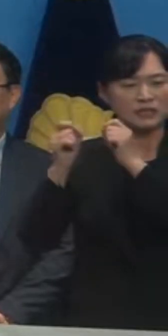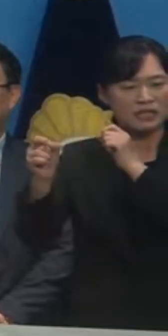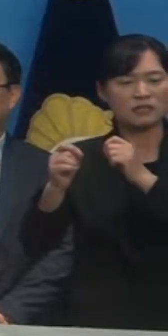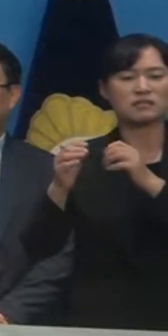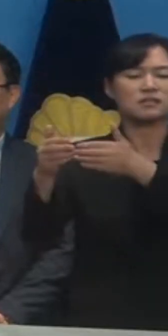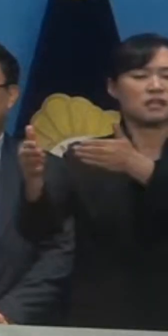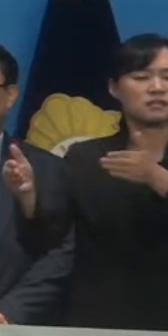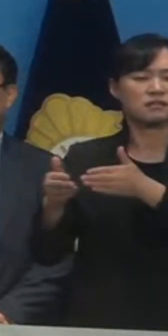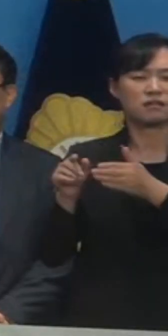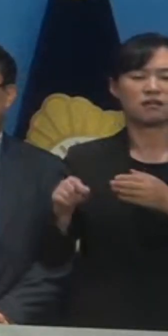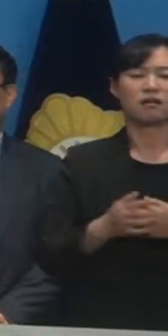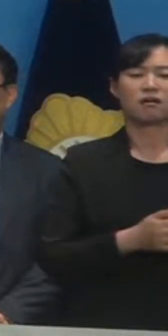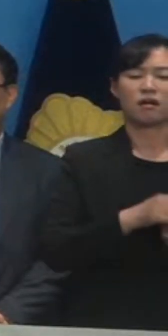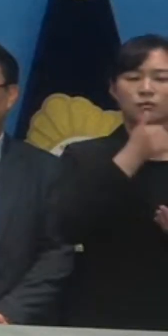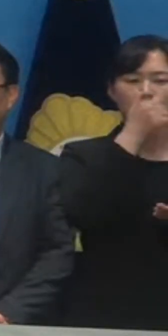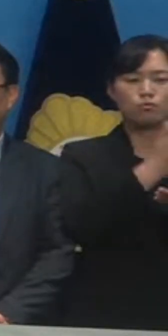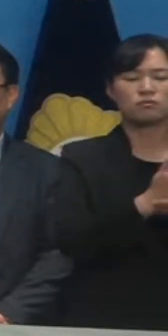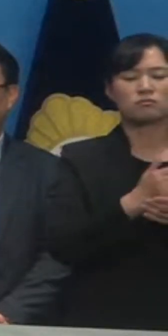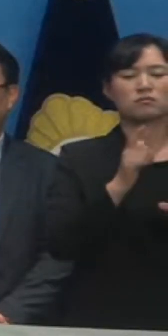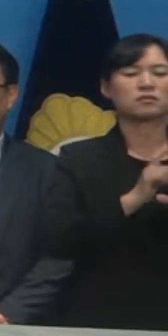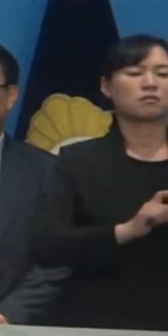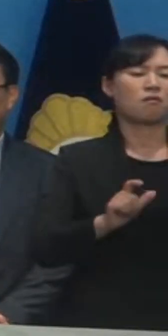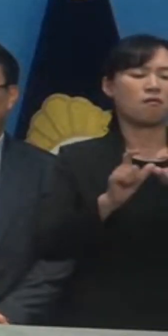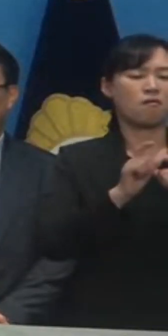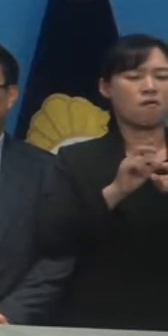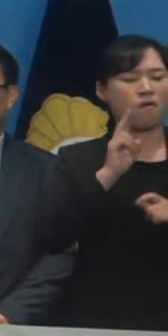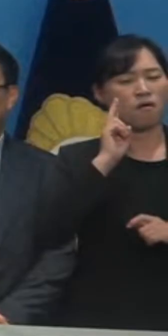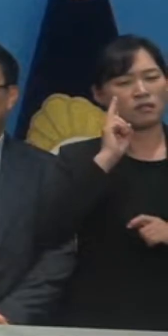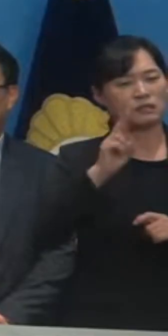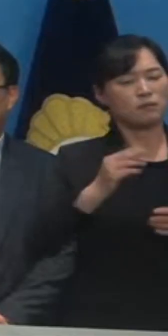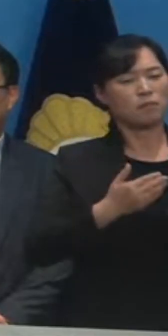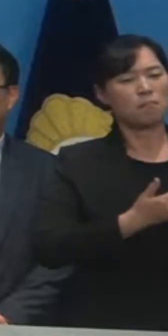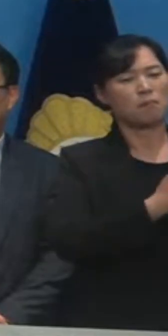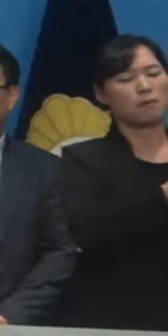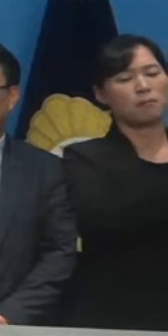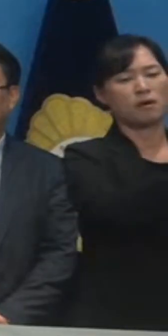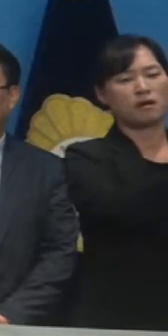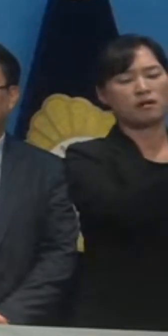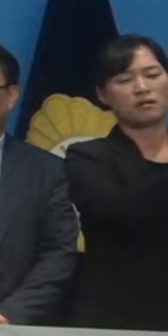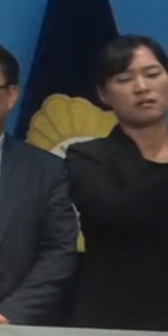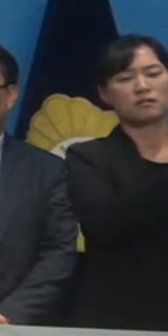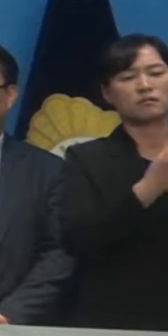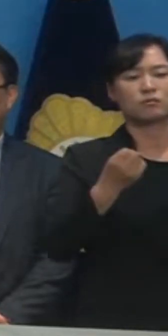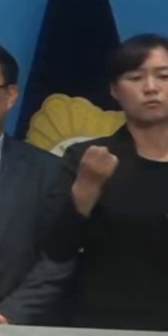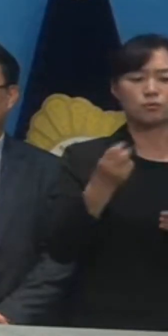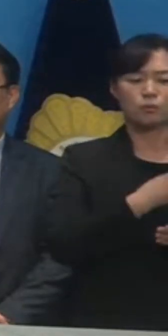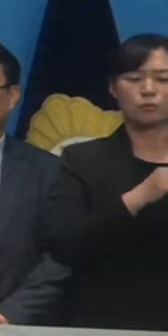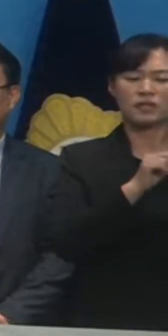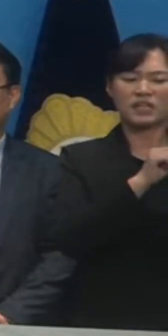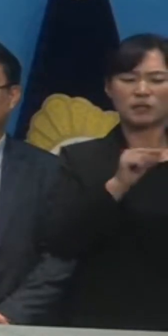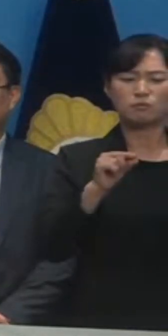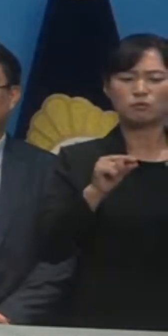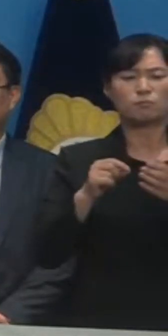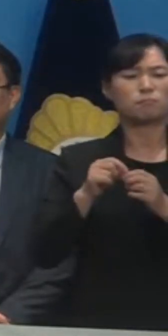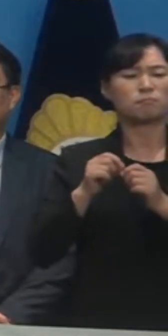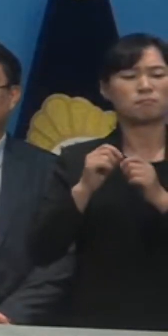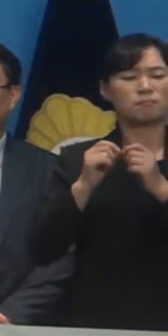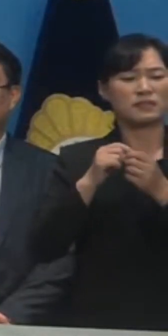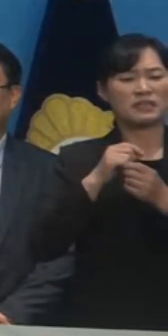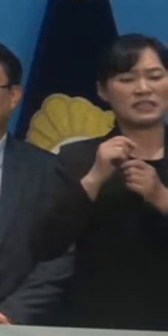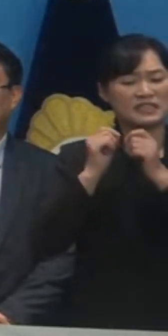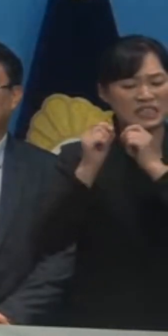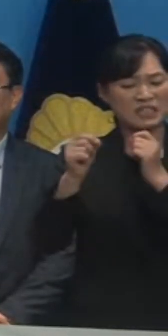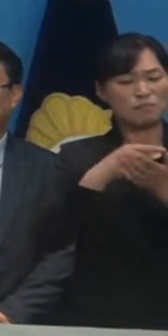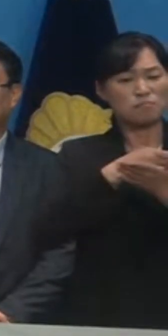대한 이 범죄는 점점 더 과감하게 발전되어 가고 있으며, 일부 사기 피해자는요,